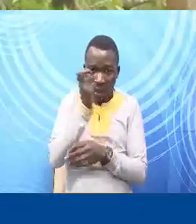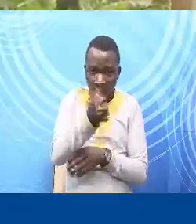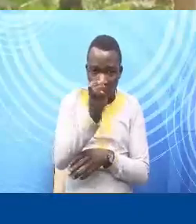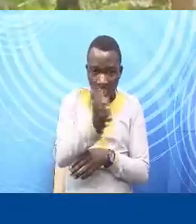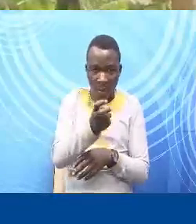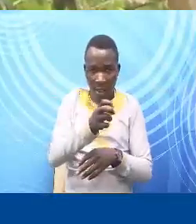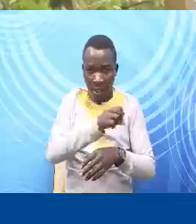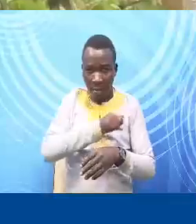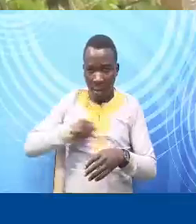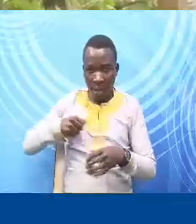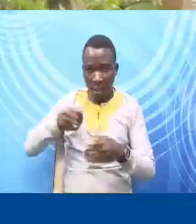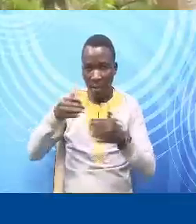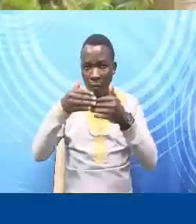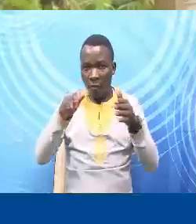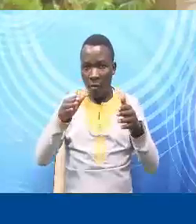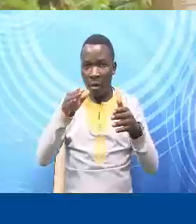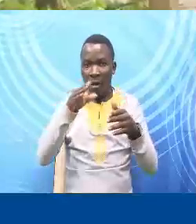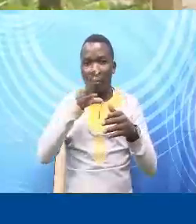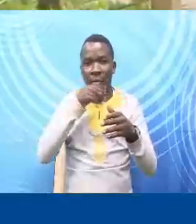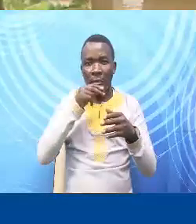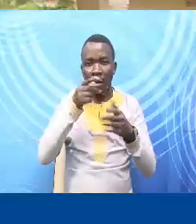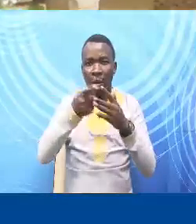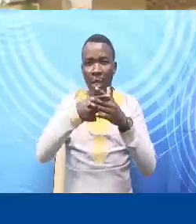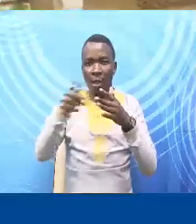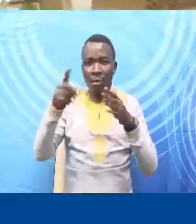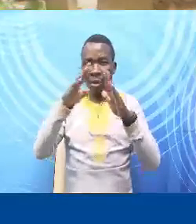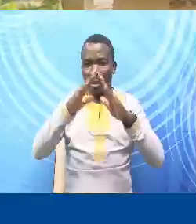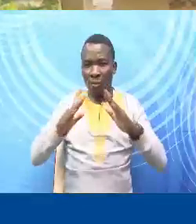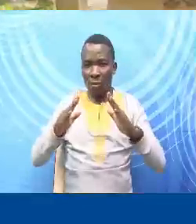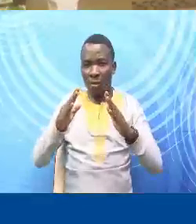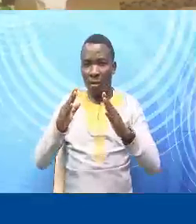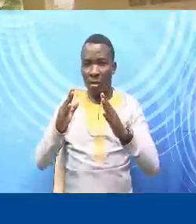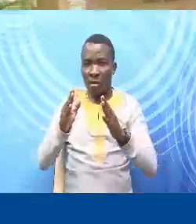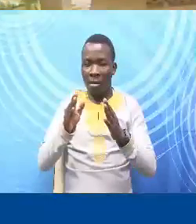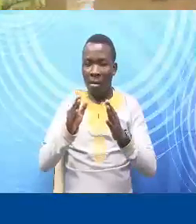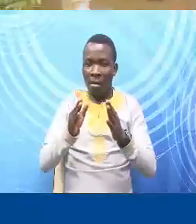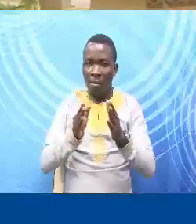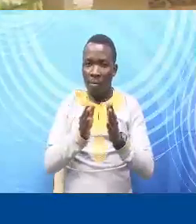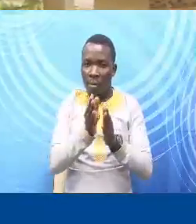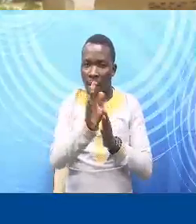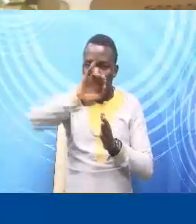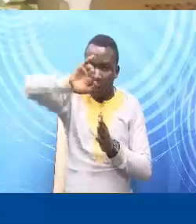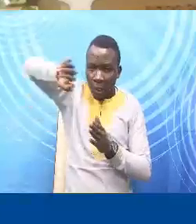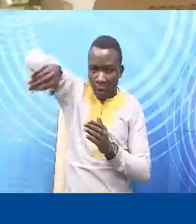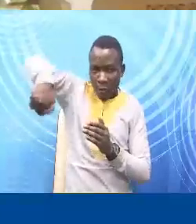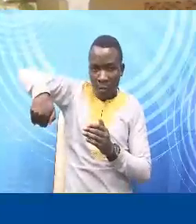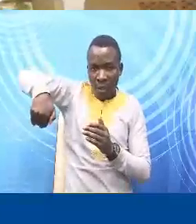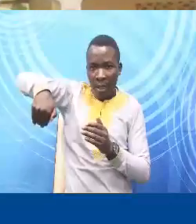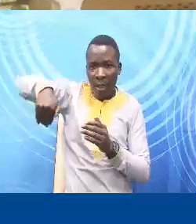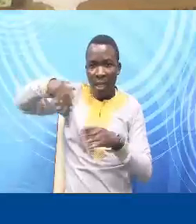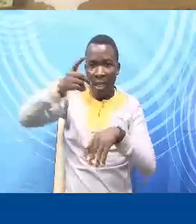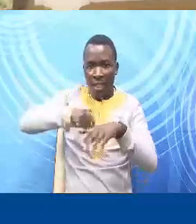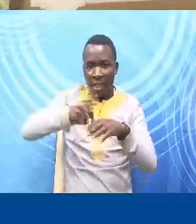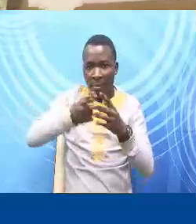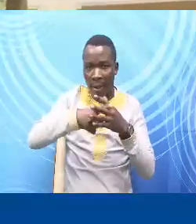gufungura, nibwo ba basore bavuye mu nzu bamunyuza inyuma baramucikisha, mu gihe basohokaga